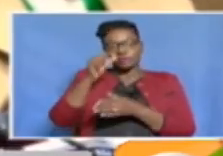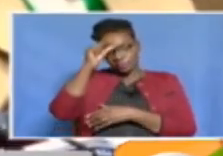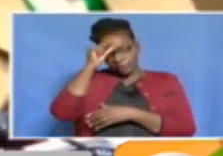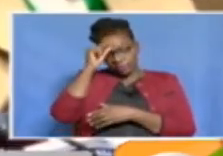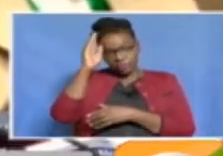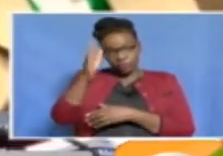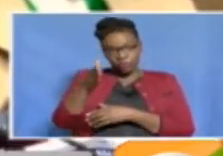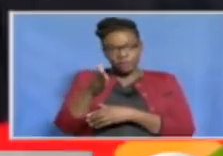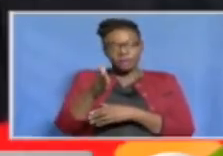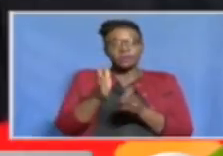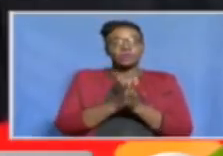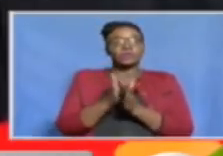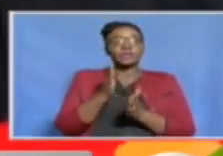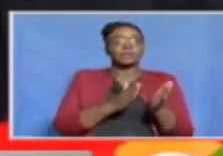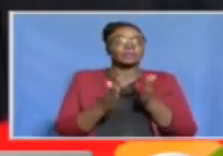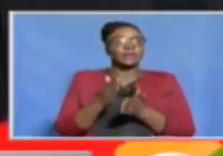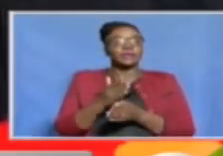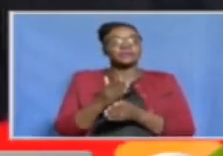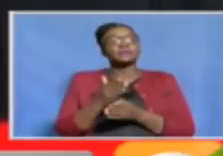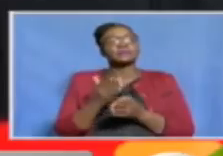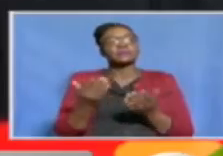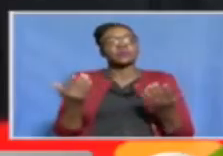wa maridhiano wa Kenyatta na Odinga.